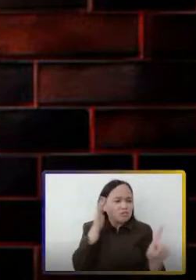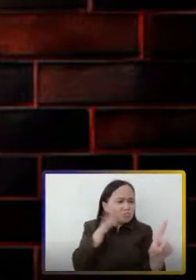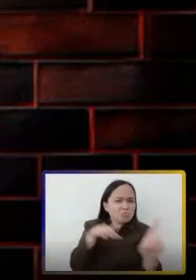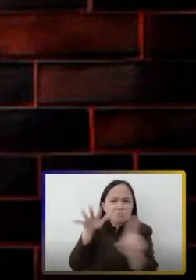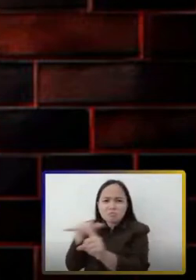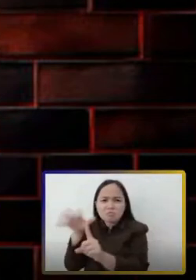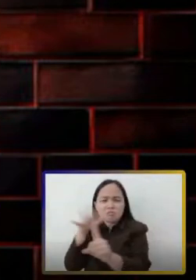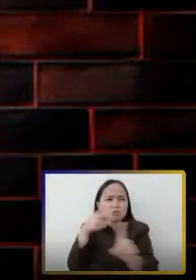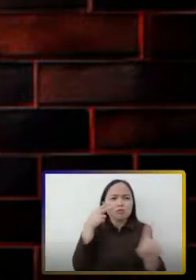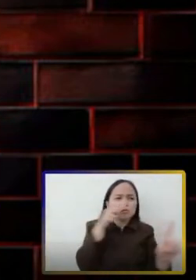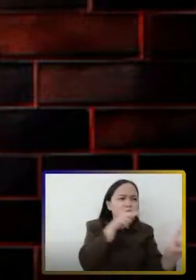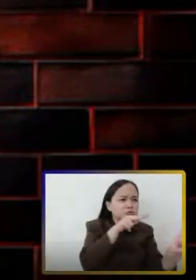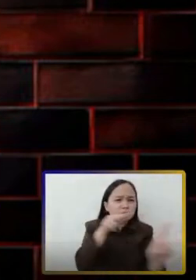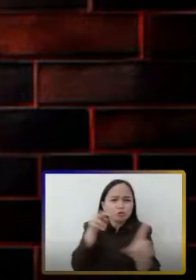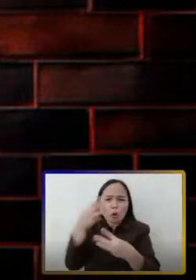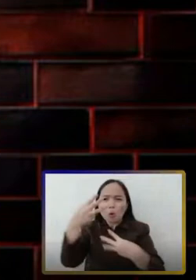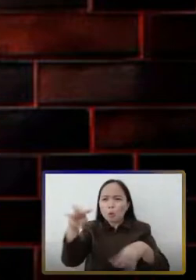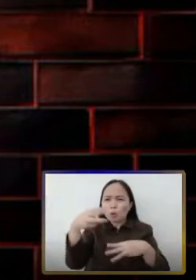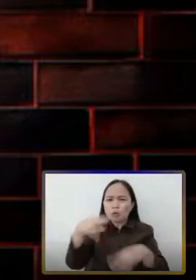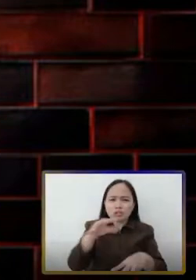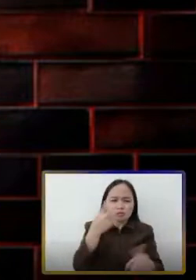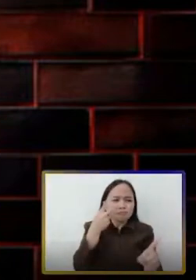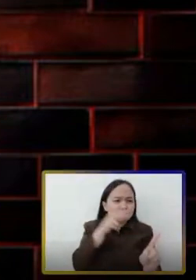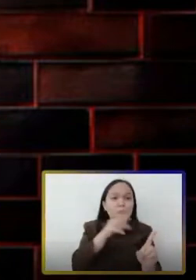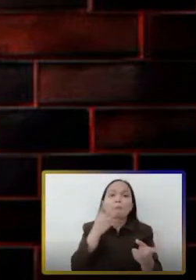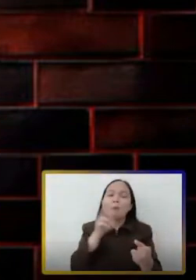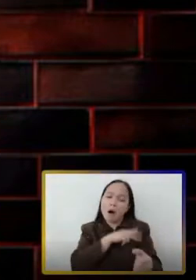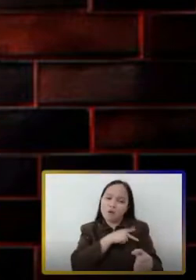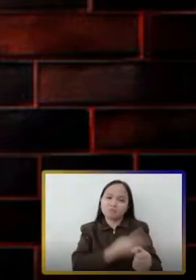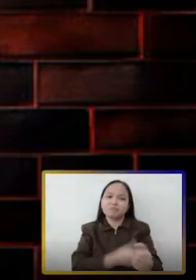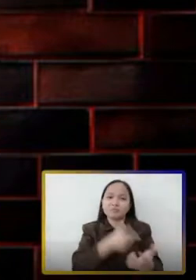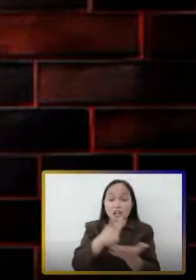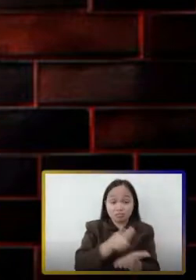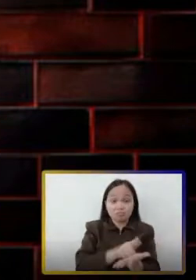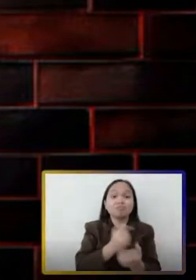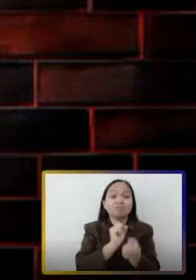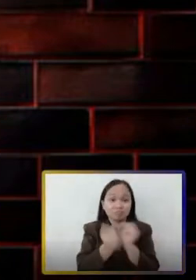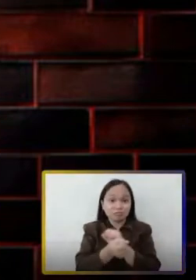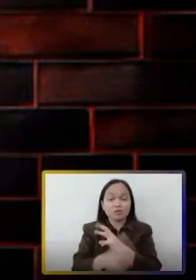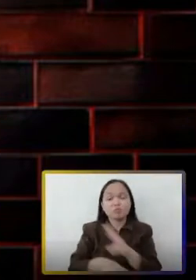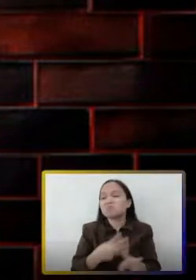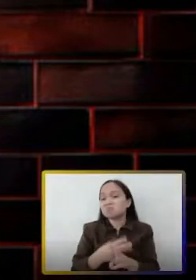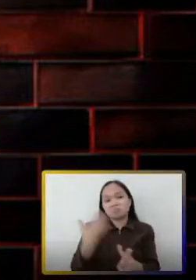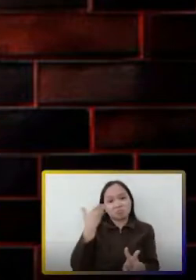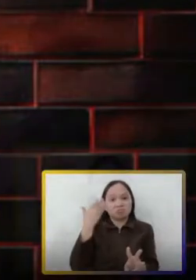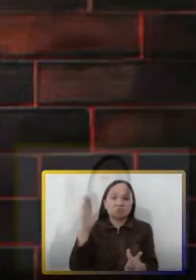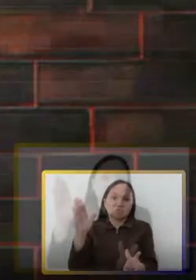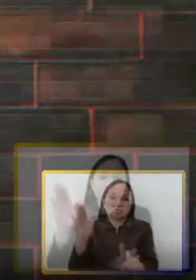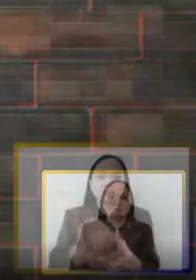out the window. It's a very powerful lesson. Yeah. Change the world, that lesson. I don't know.